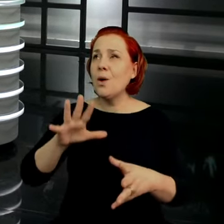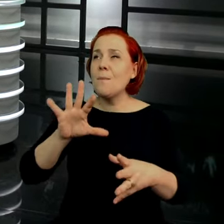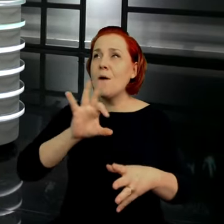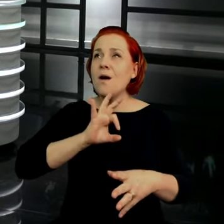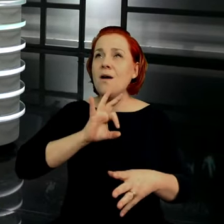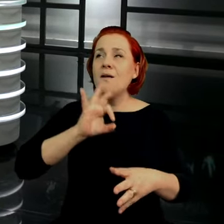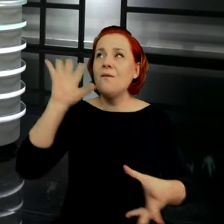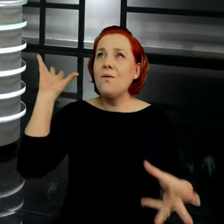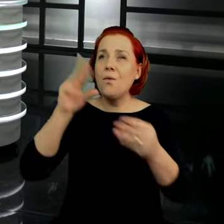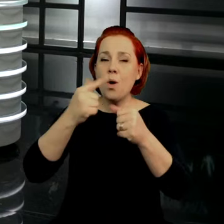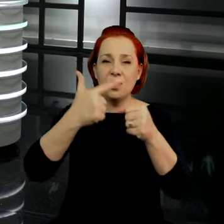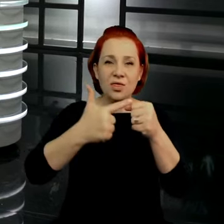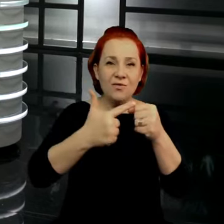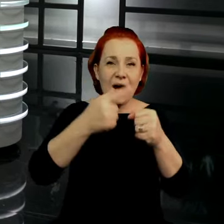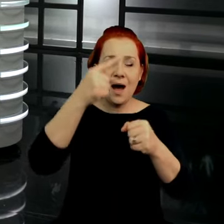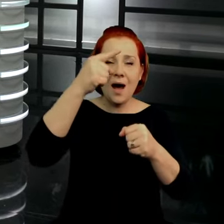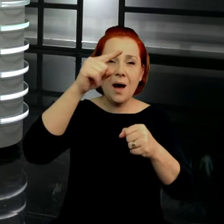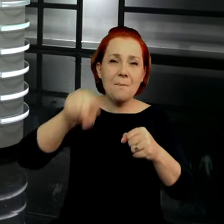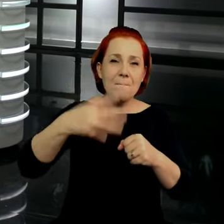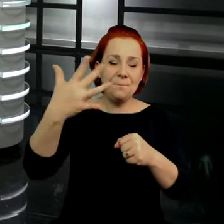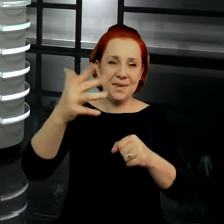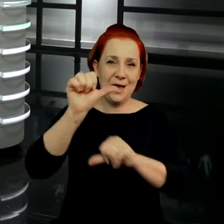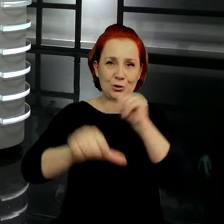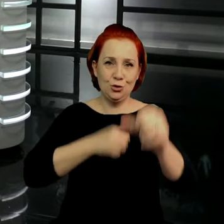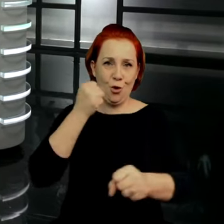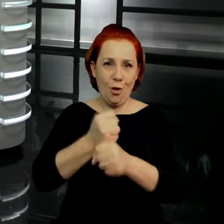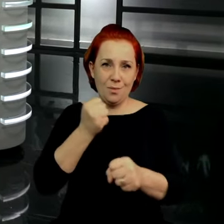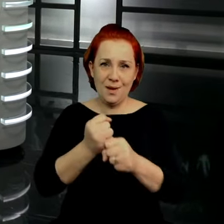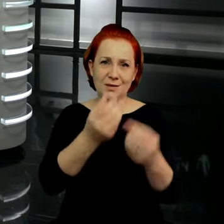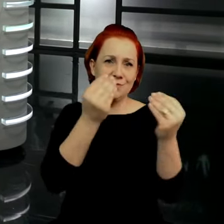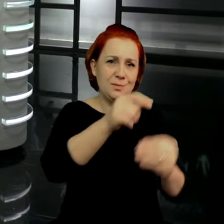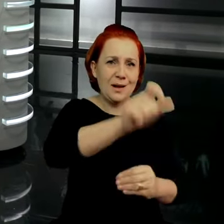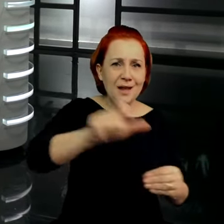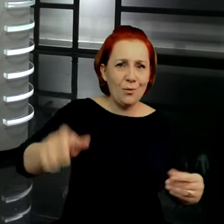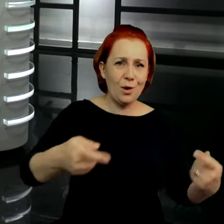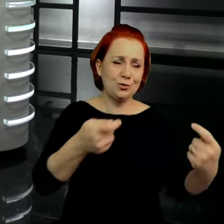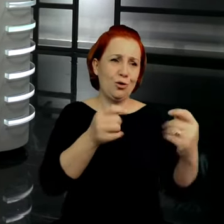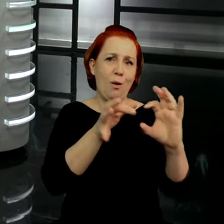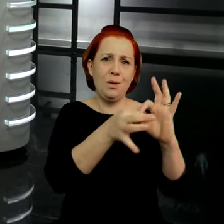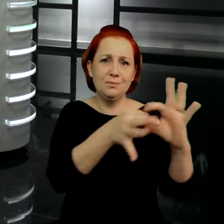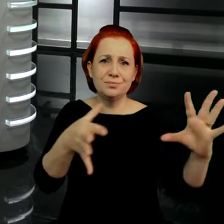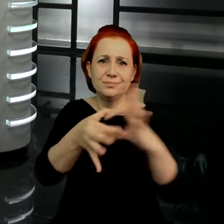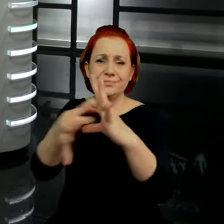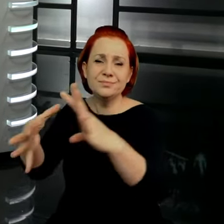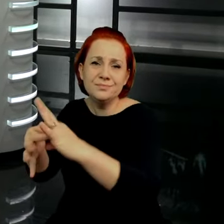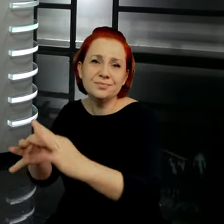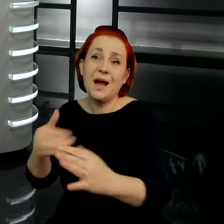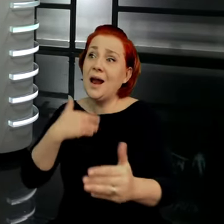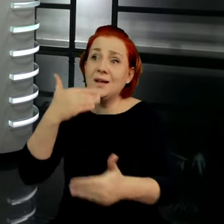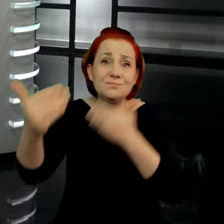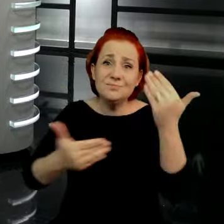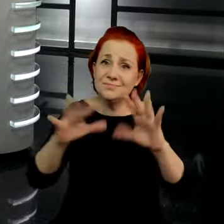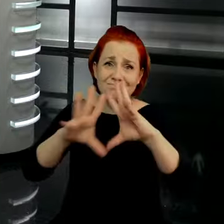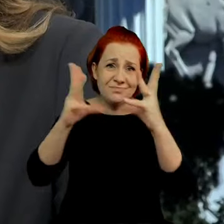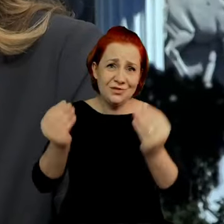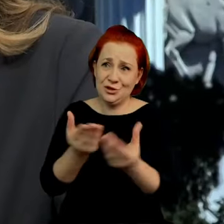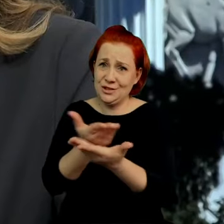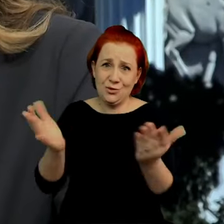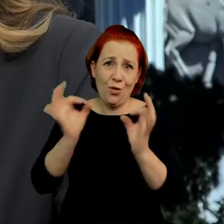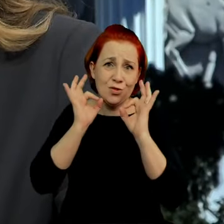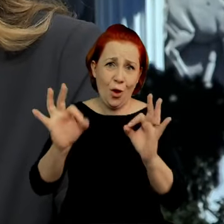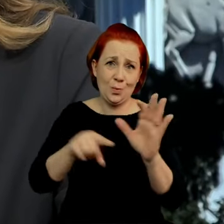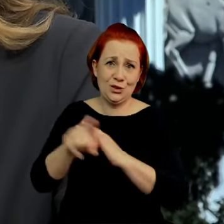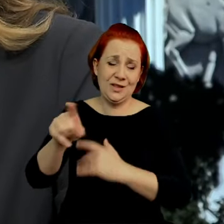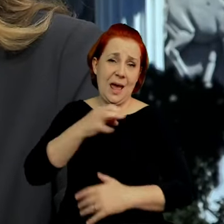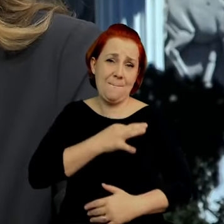sobą, wspaniałych ludzi. Życzę dobrze wszystkim w Polsce 2050 Szymonowi Hołowni. Życzę tym, którzy do